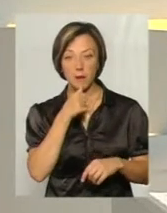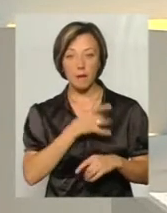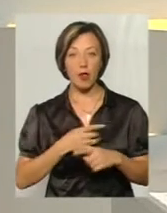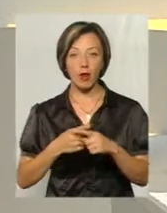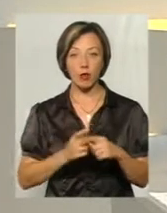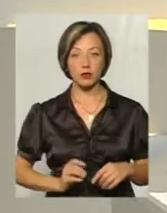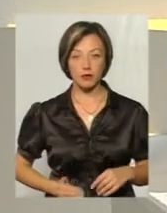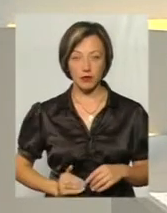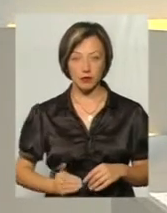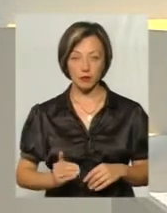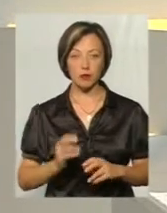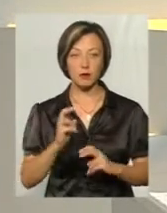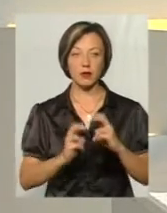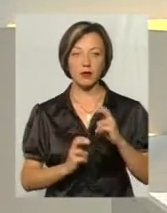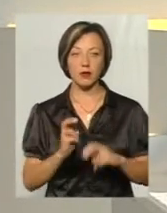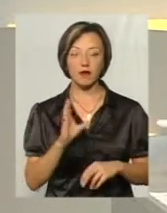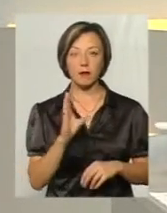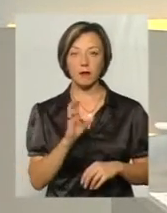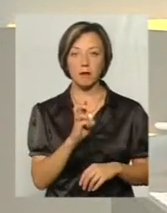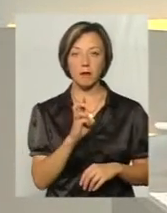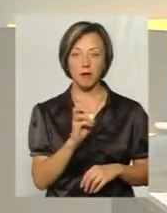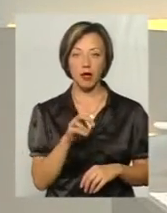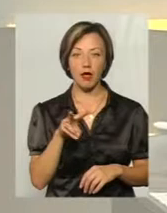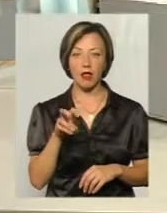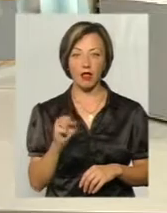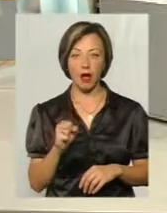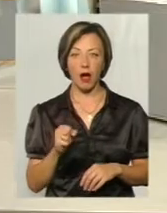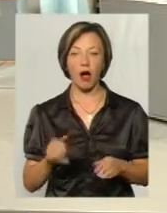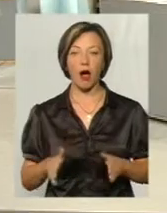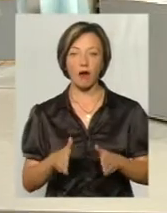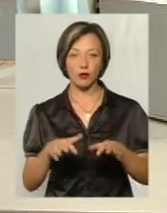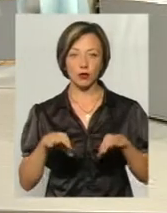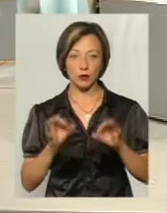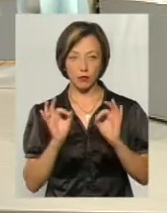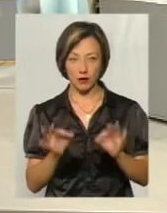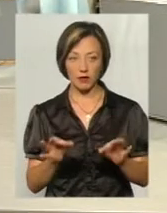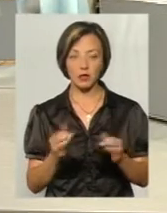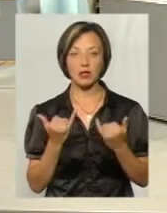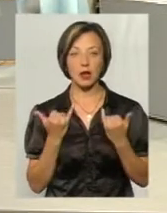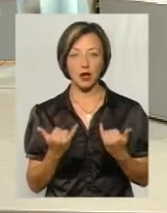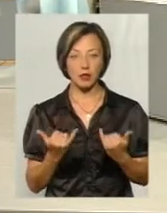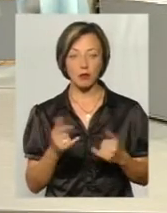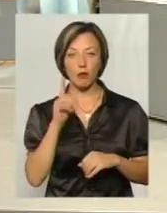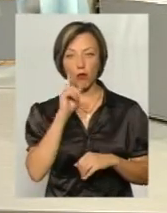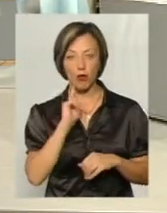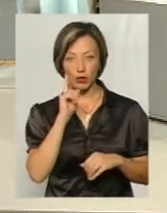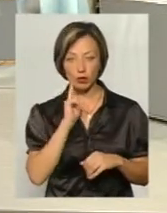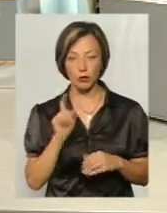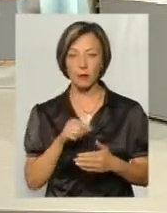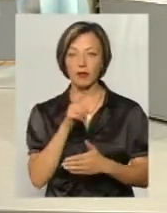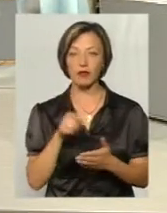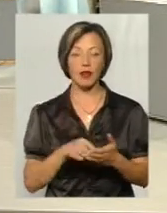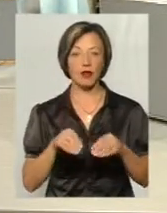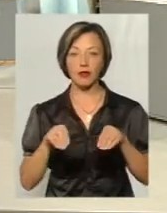а дочірнє підприємство від Белла Автодор, правильно? І от наразі поки що питання